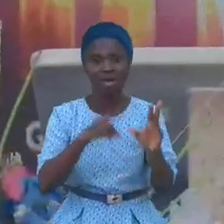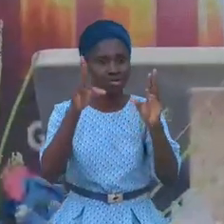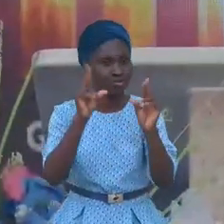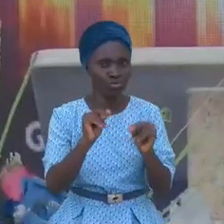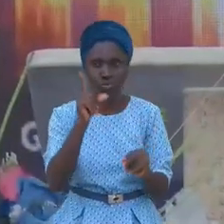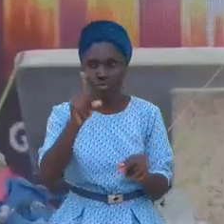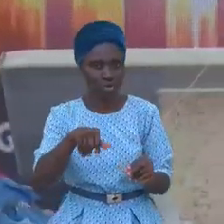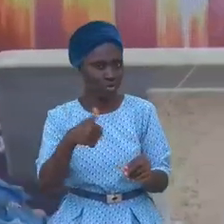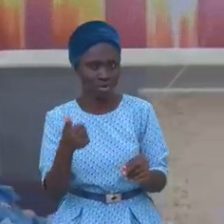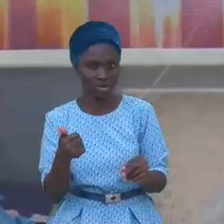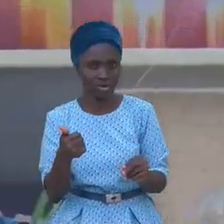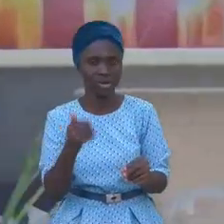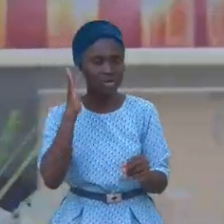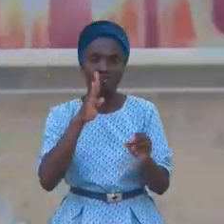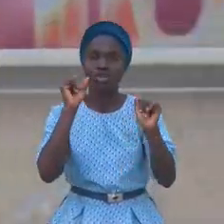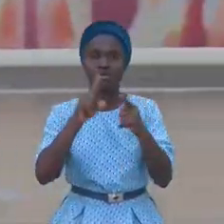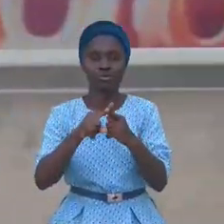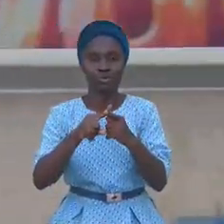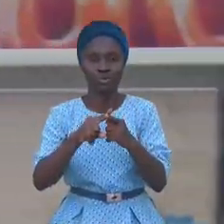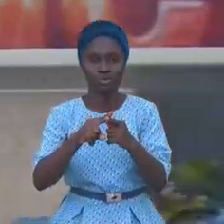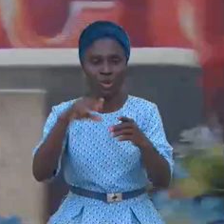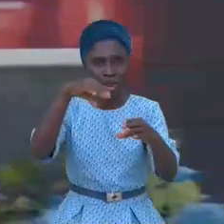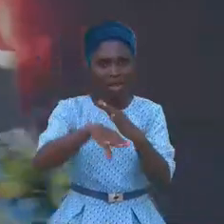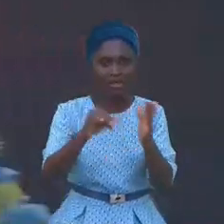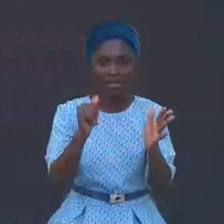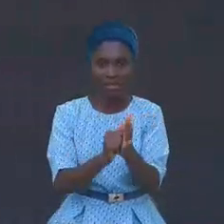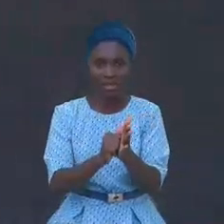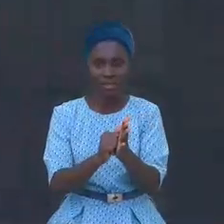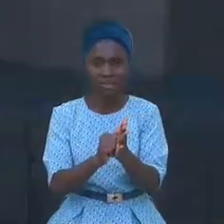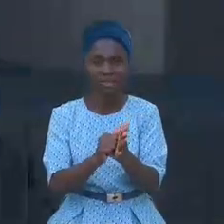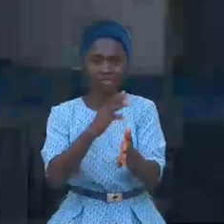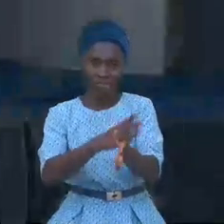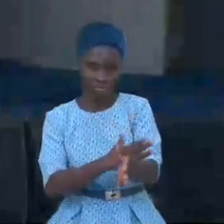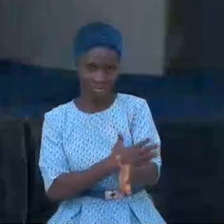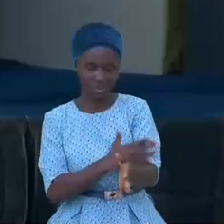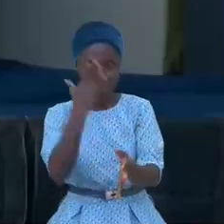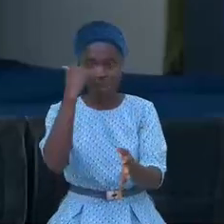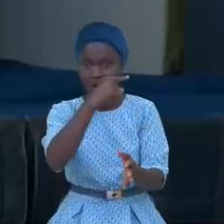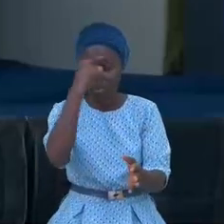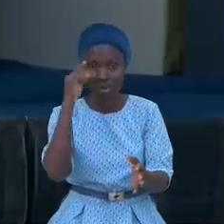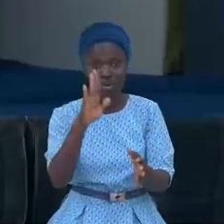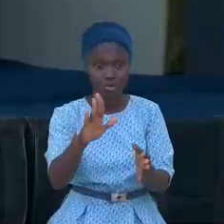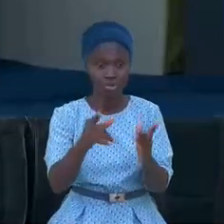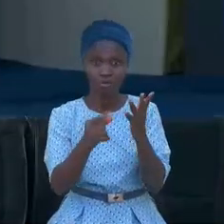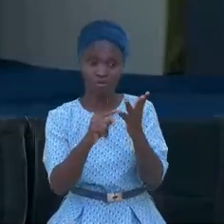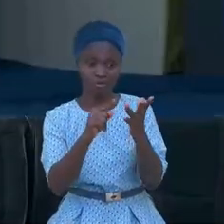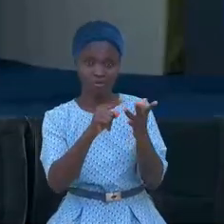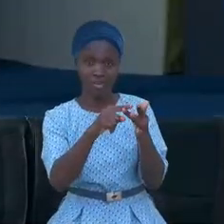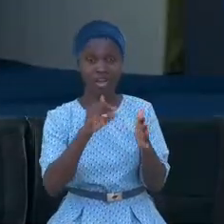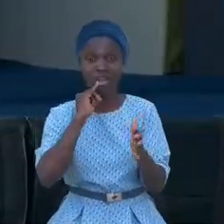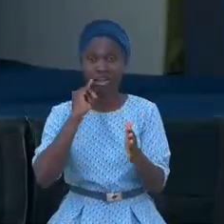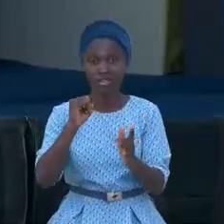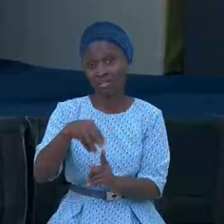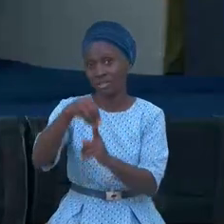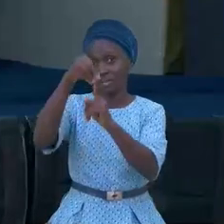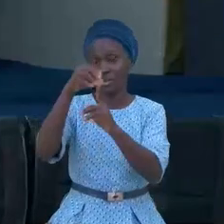accéder à cette tablette. Pourquoi? Parce que tes empreintes sont uniques. Ta vie est unique. Ton